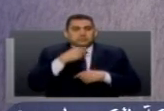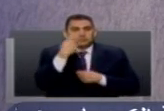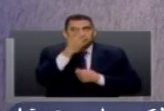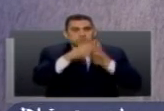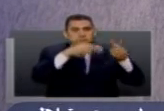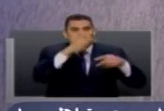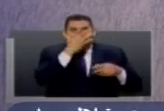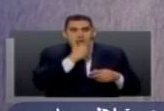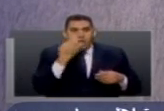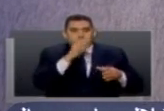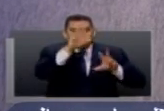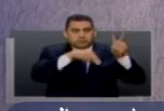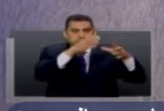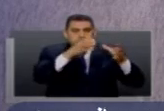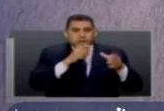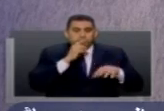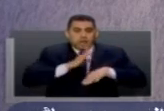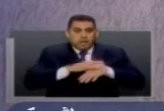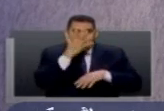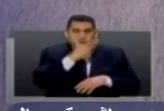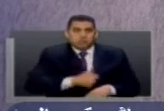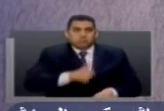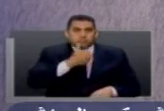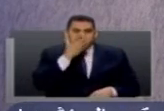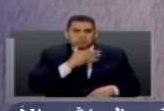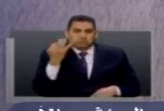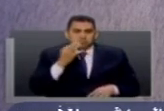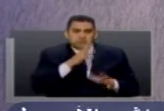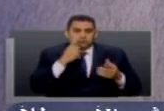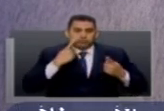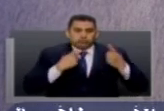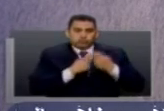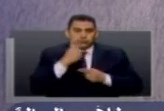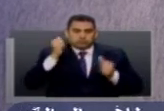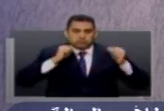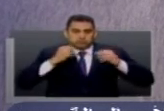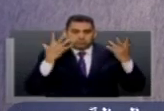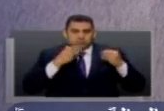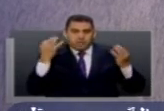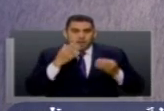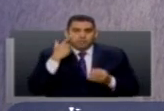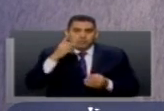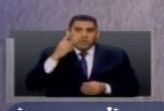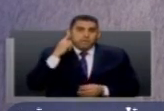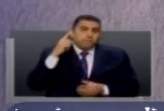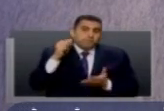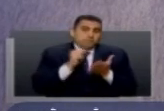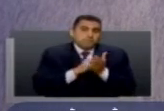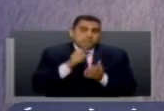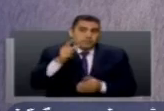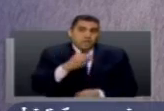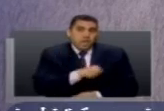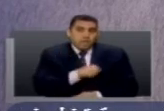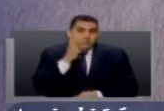نعم ويرسل الجاريه بجمالها وبما عندها بعطرها الى بيت الذي يسمع انه قد امن او